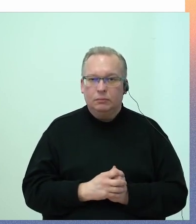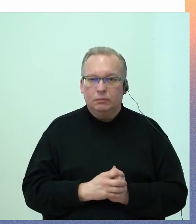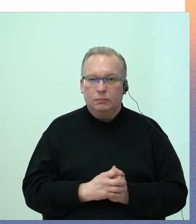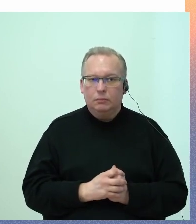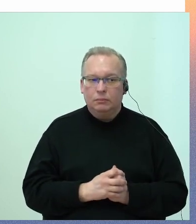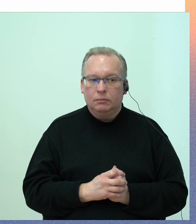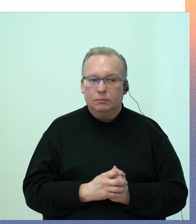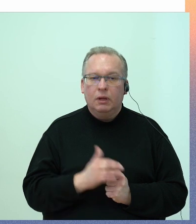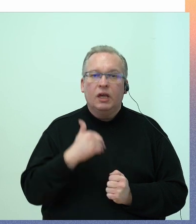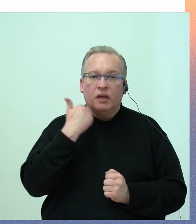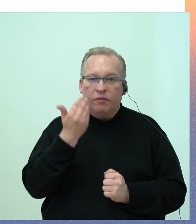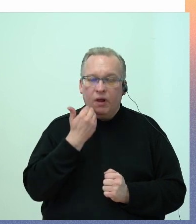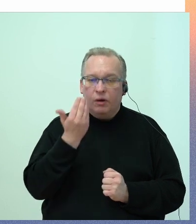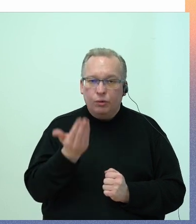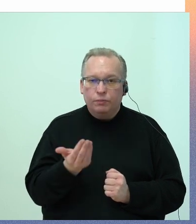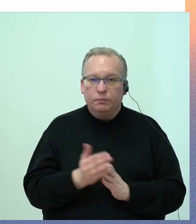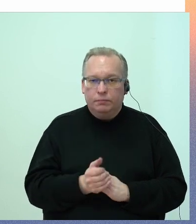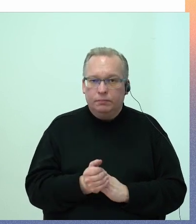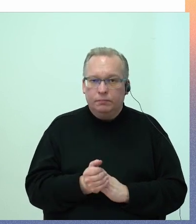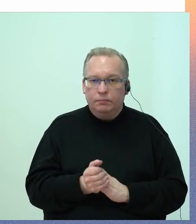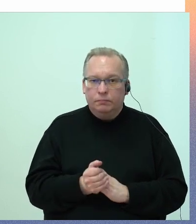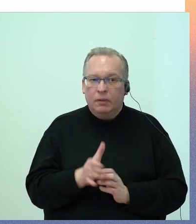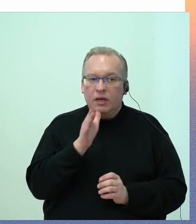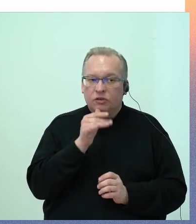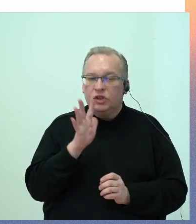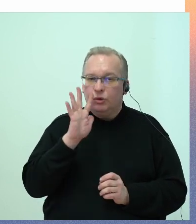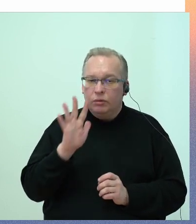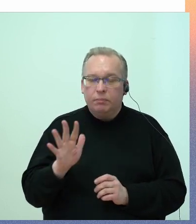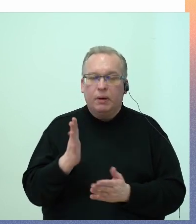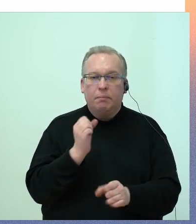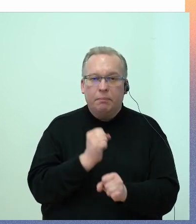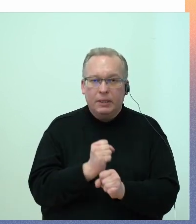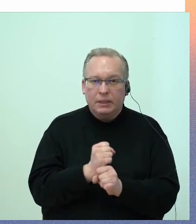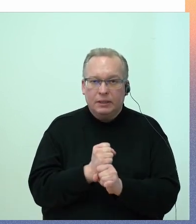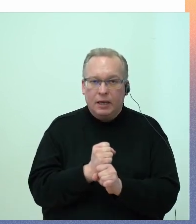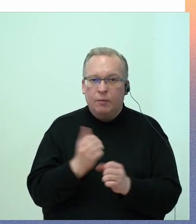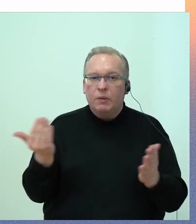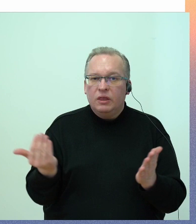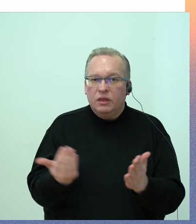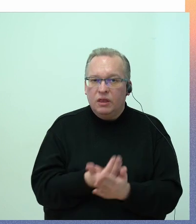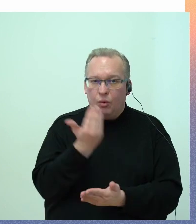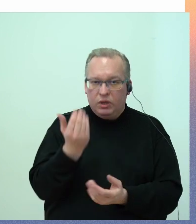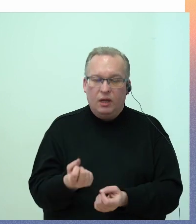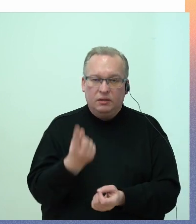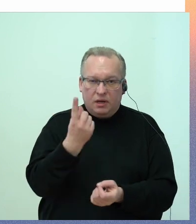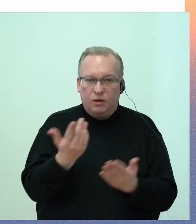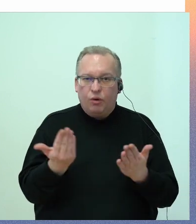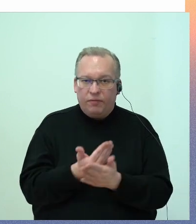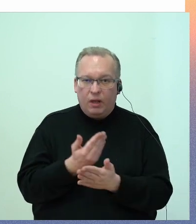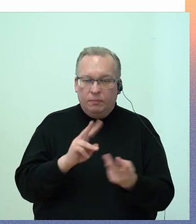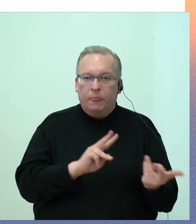Ir galiausiai vis dėlto antisemitizmas tapo kažkokia nauja norma. Viskas vis